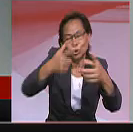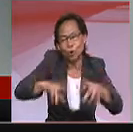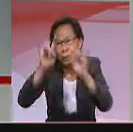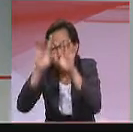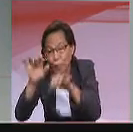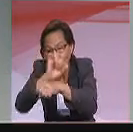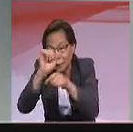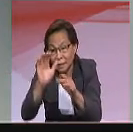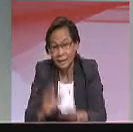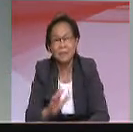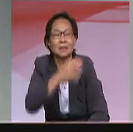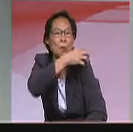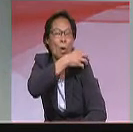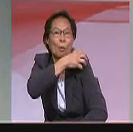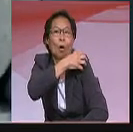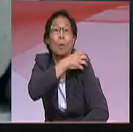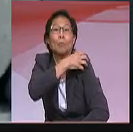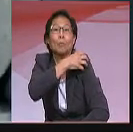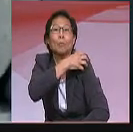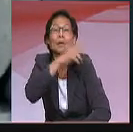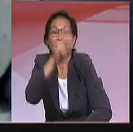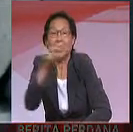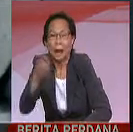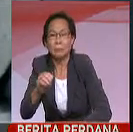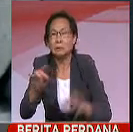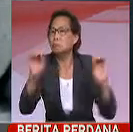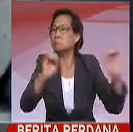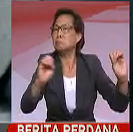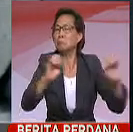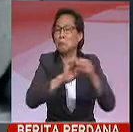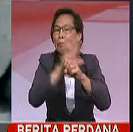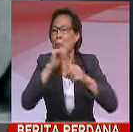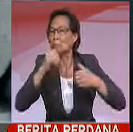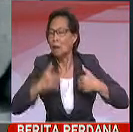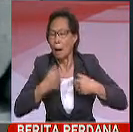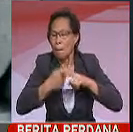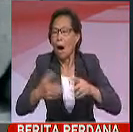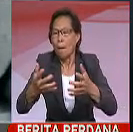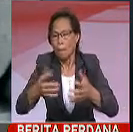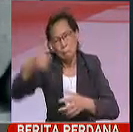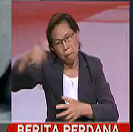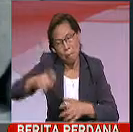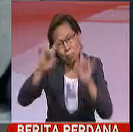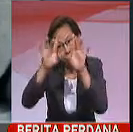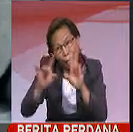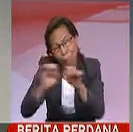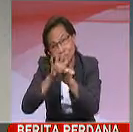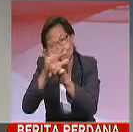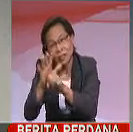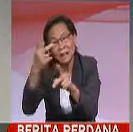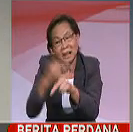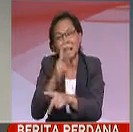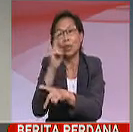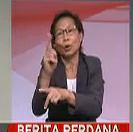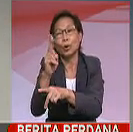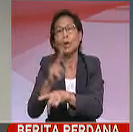disaring petugas Kementerian kesihatan di kli dan negatif covid-19 bagaimanapun dia dikehendaki membuat ujian covid-19 kali